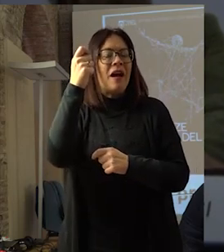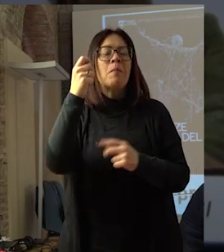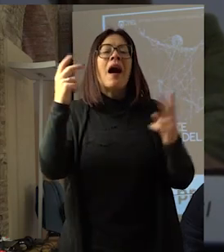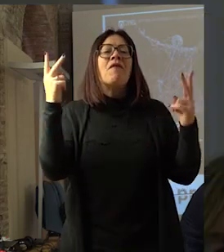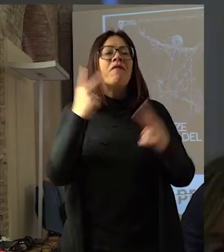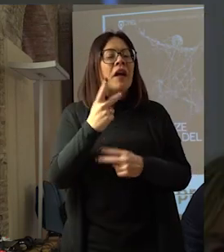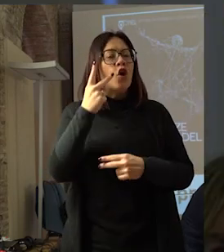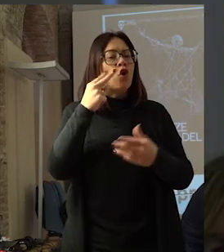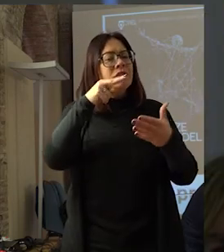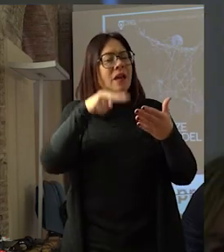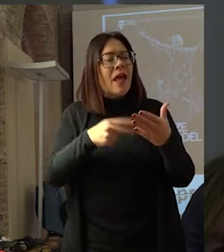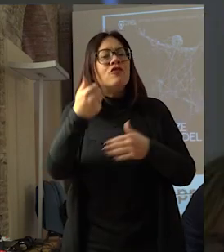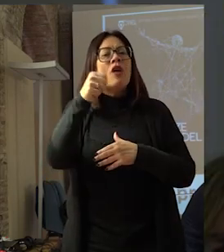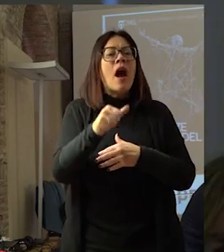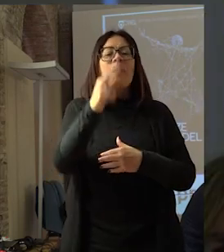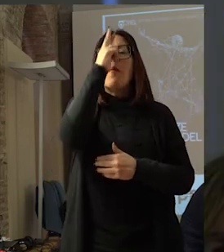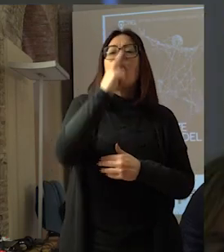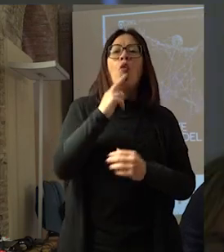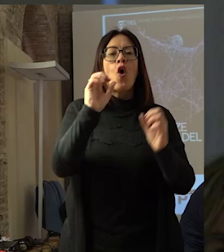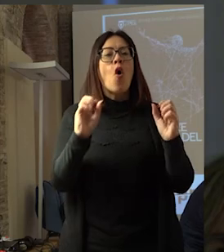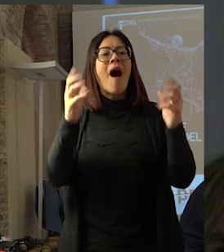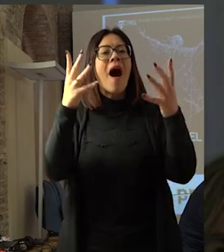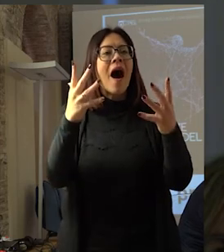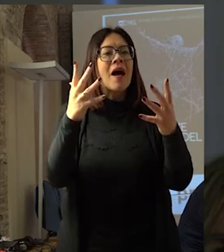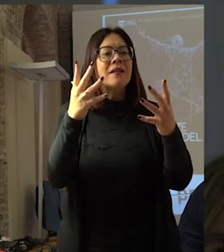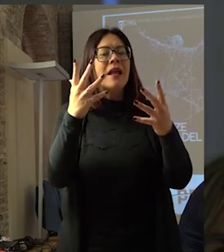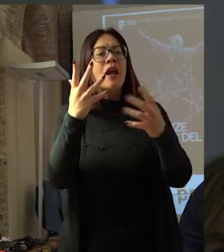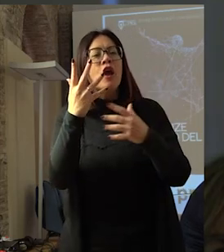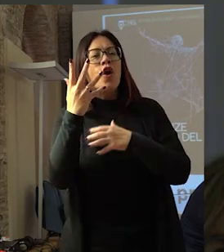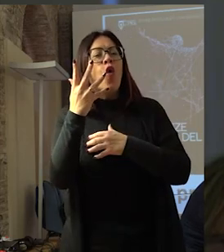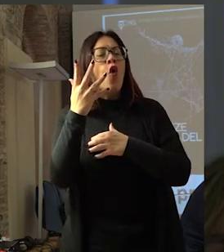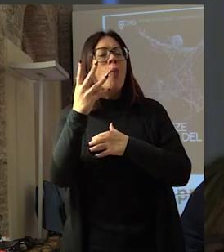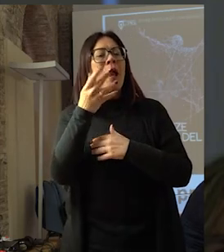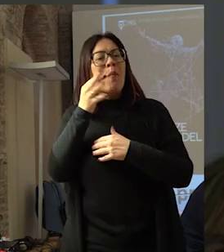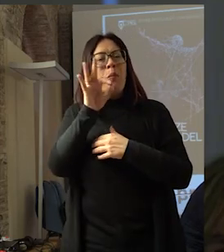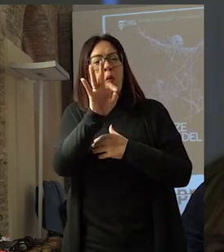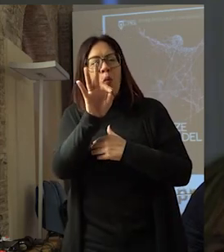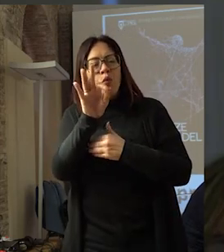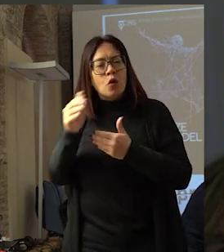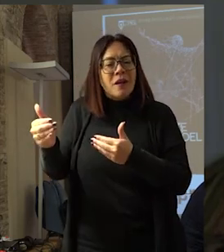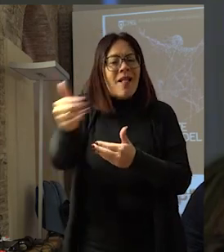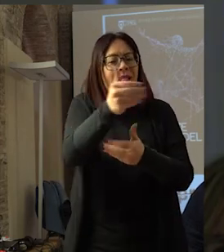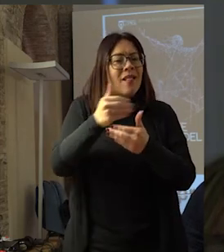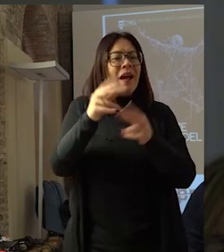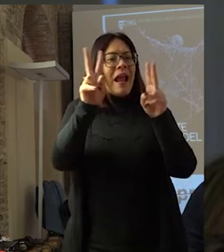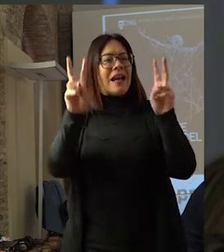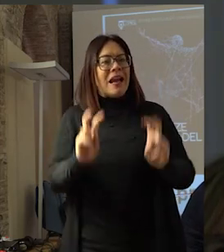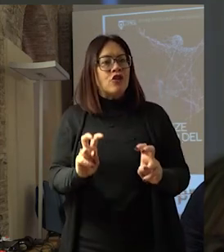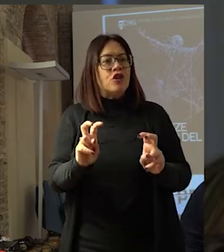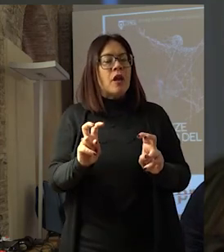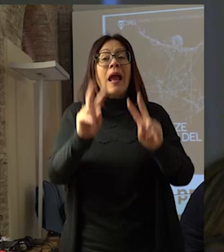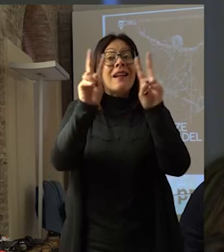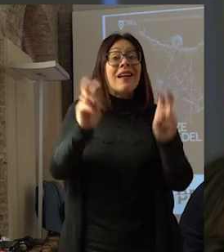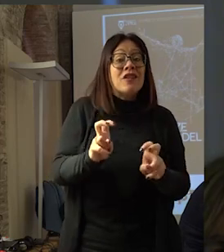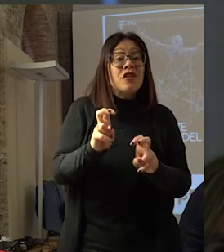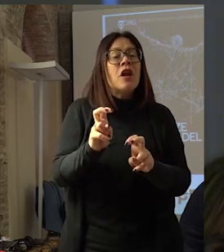ruolo dell'arte come catalizzatore di energie che non solo sono solo terapeutiche, come si